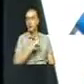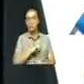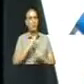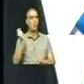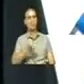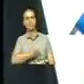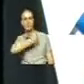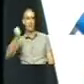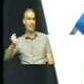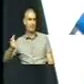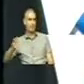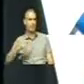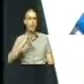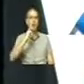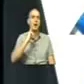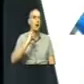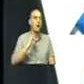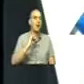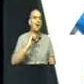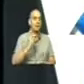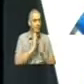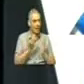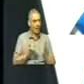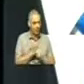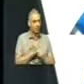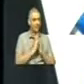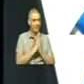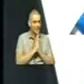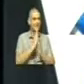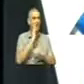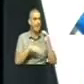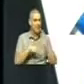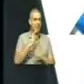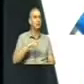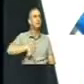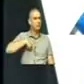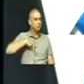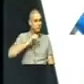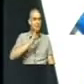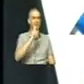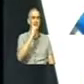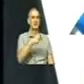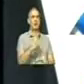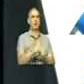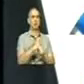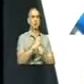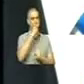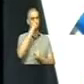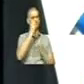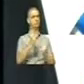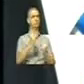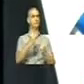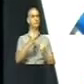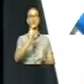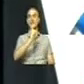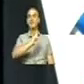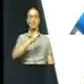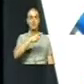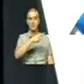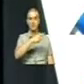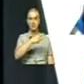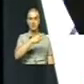וכן לתקווה, לבנייה, לעשייה. זה לוקח זמן, אבל צריך לעמוד בגאווה. וכל מי שהלך